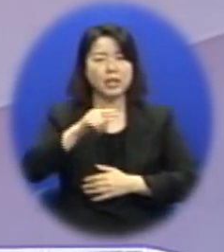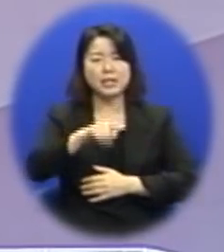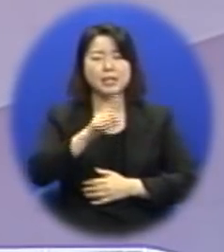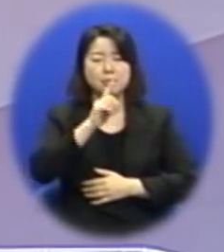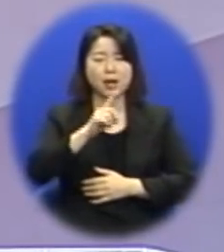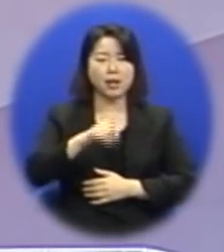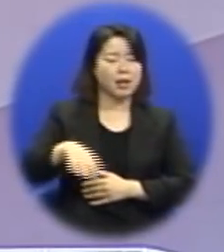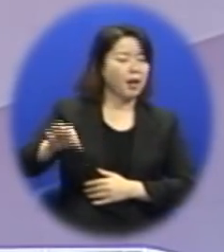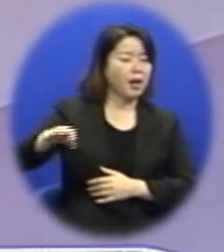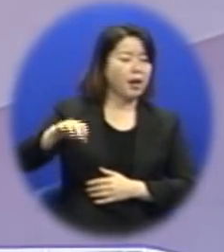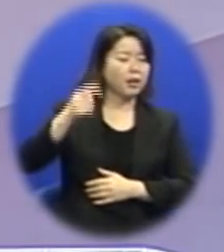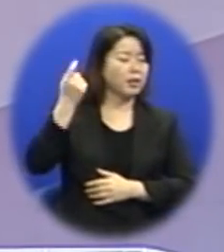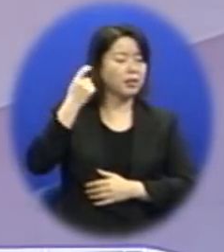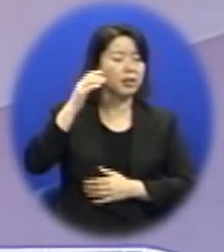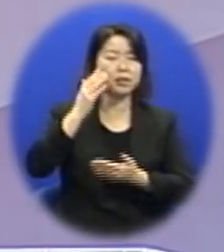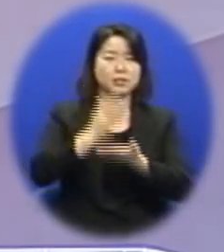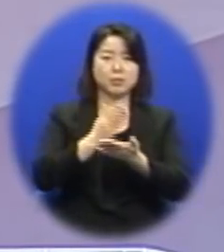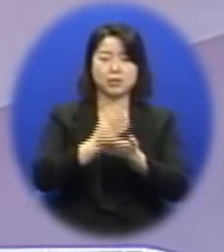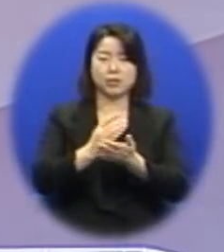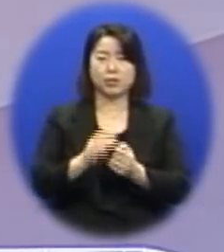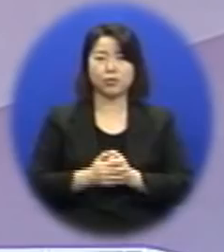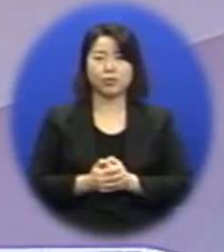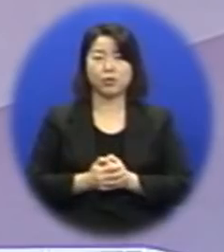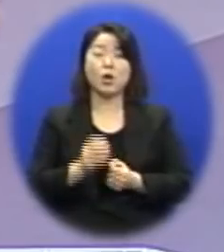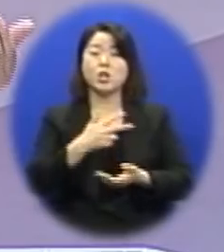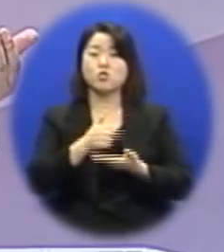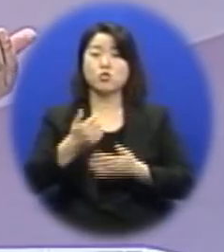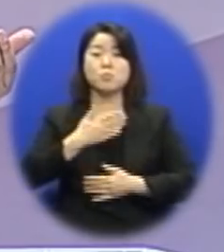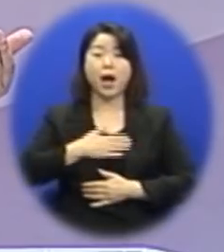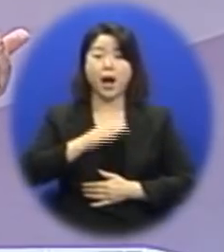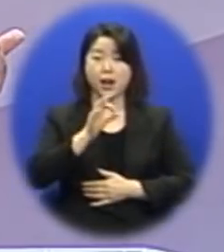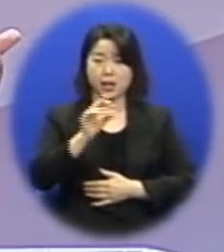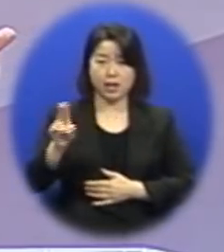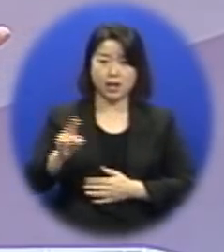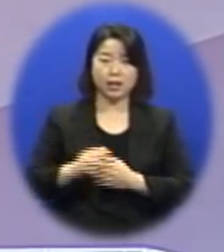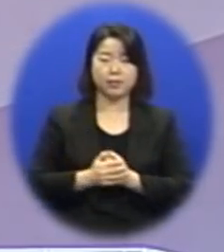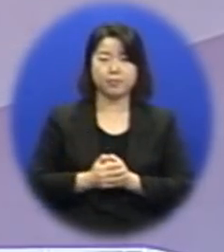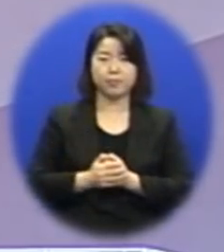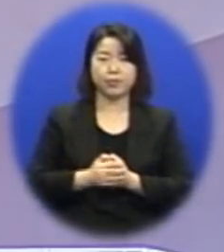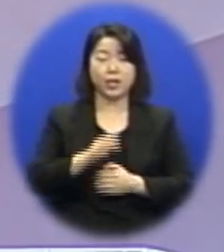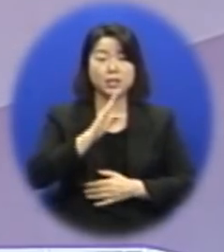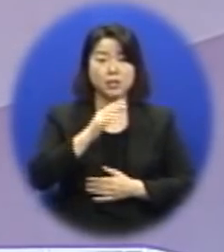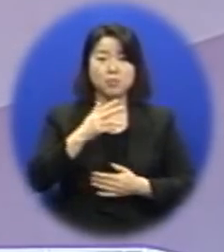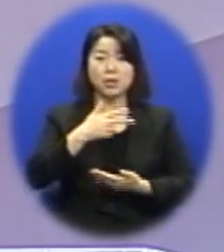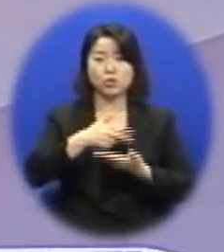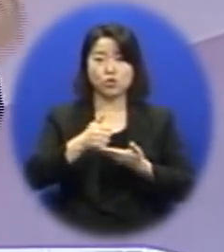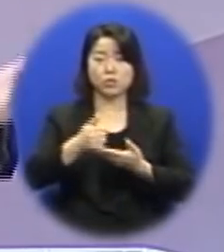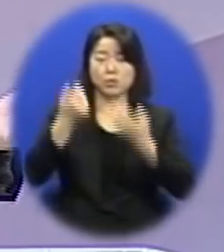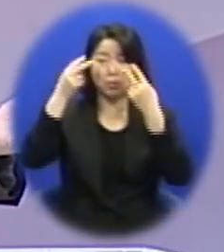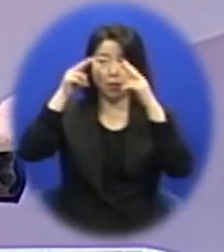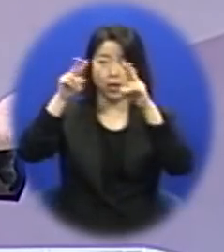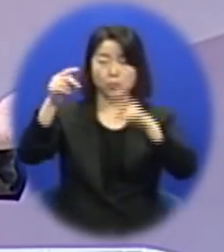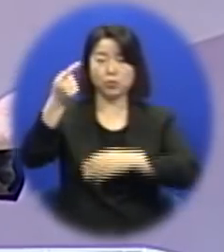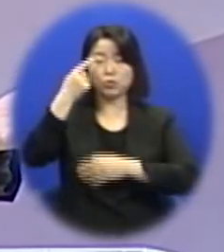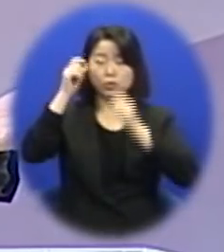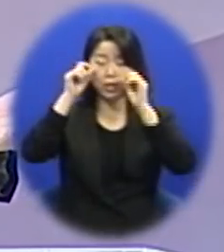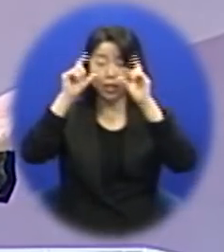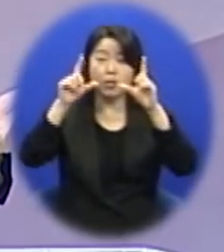소홀히 여기지 마세요 주님을 알아야 정말 주님을 바라보는